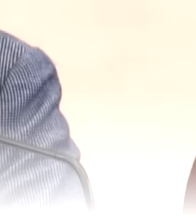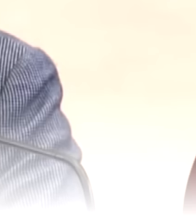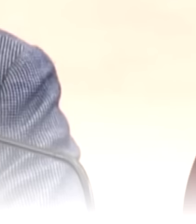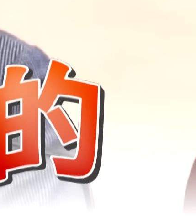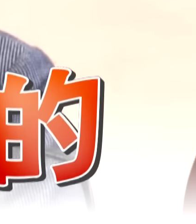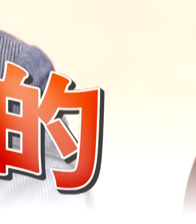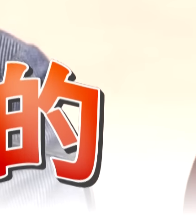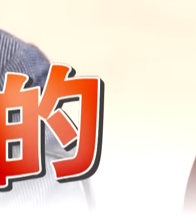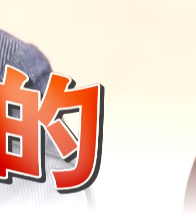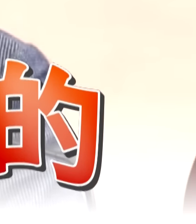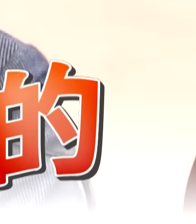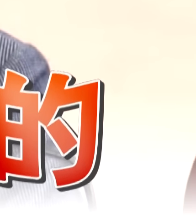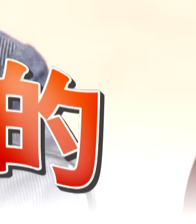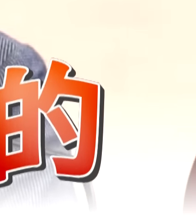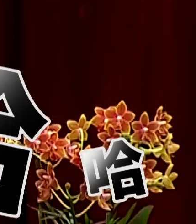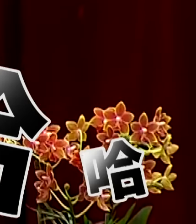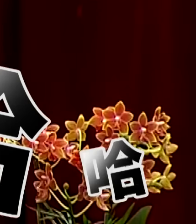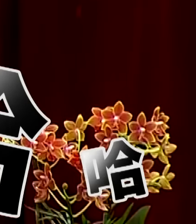啊。